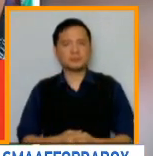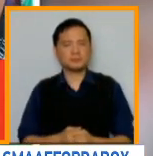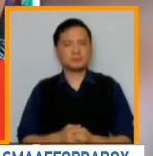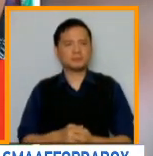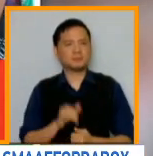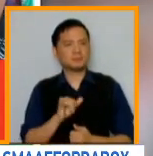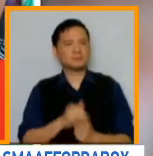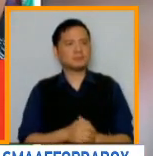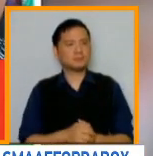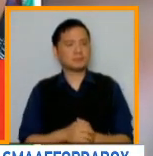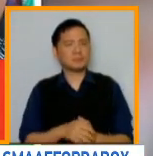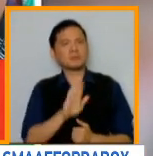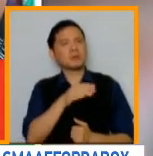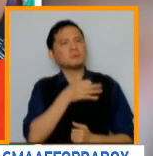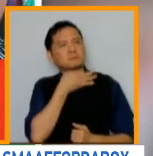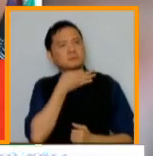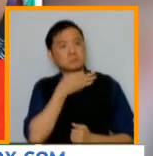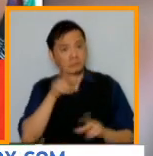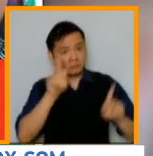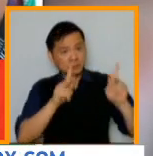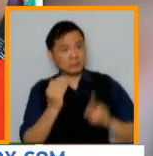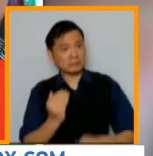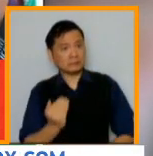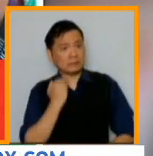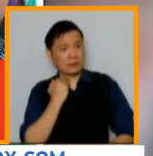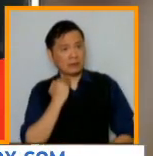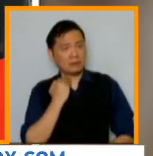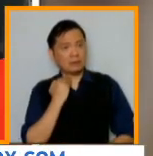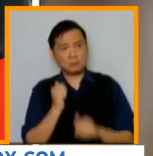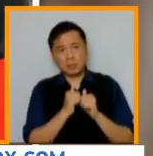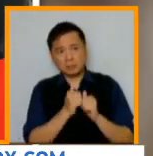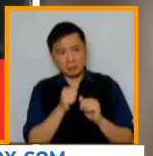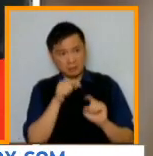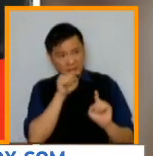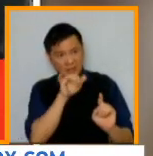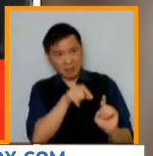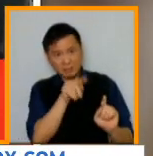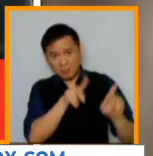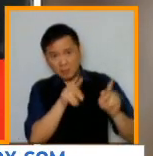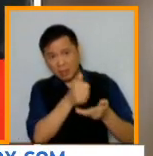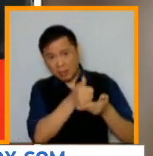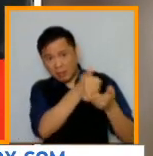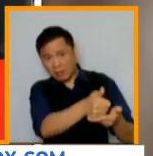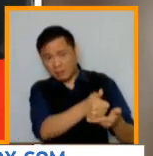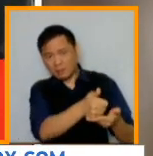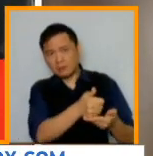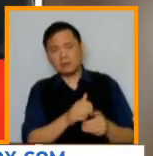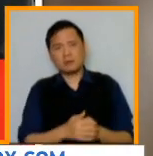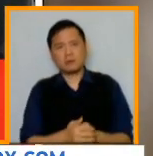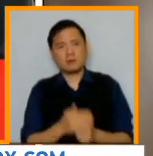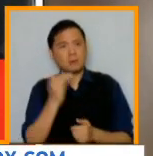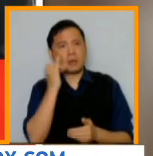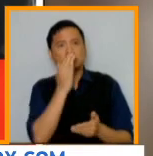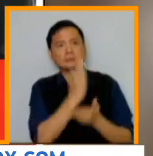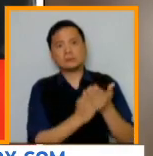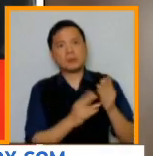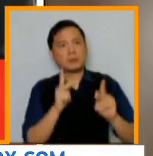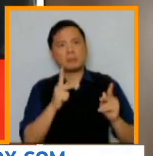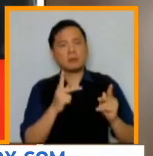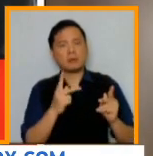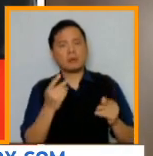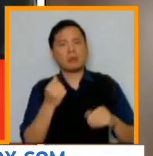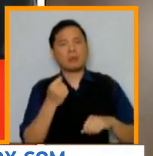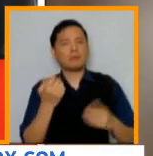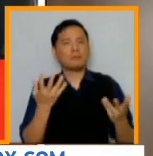mga kababayan, paano? May naibibigay bang tulong dito? Kasi siyempre, yung iba dyan talagang wala nang halos pera, di ba? At kung ilang araw na silang